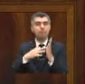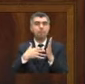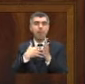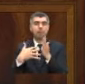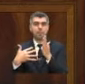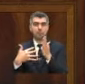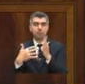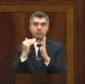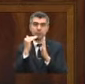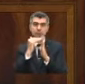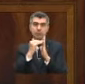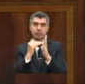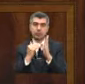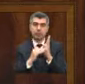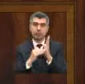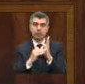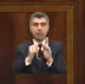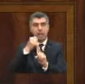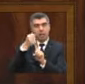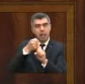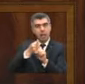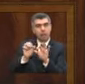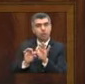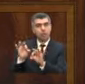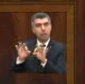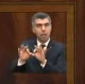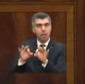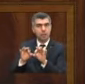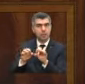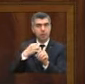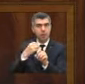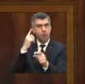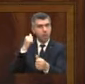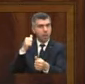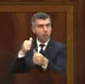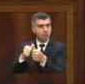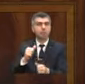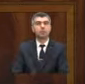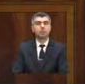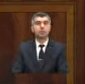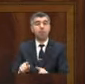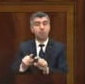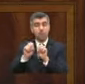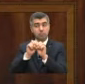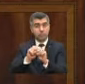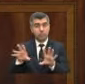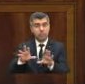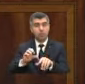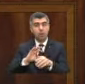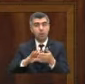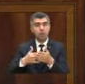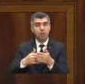من هذه الإصلاحات والإجراءات، وأكتفي بالتذكير بما يلي: إخراج نظام التغطية الاجتماعية